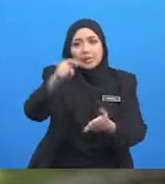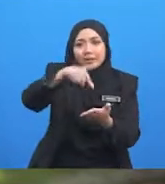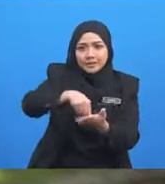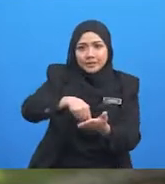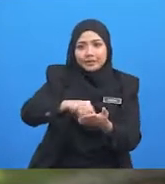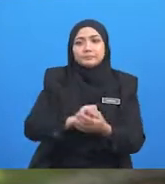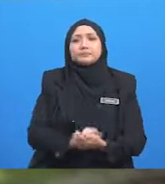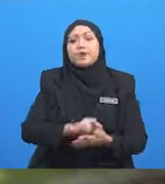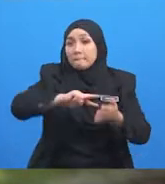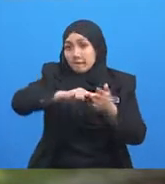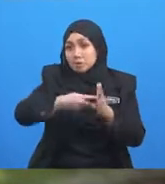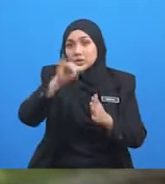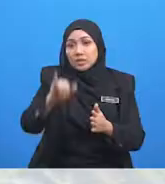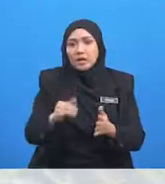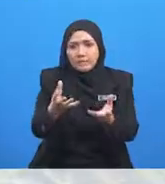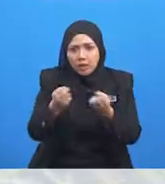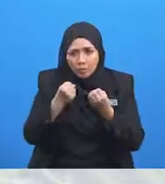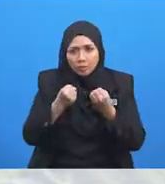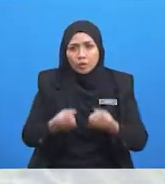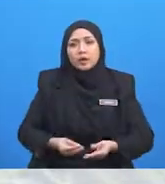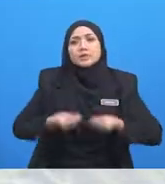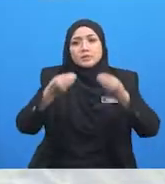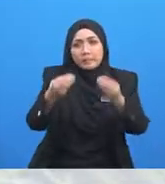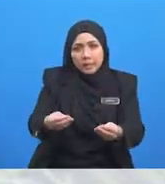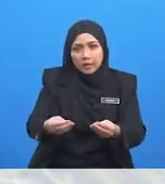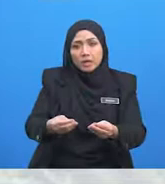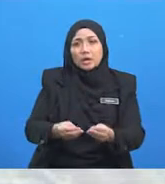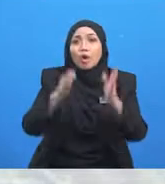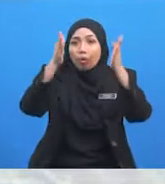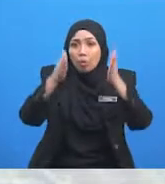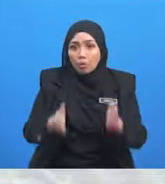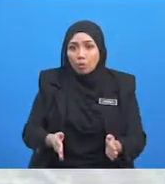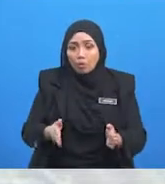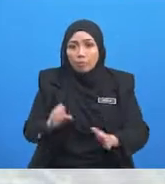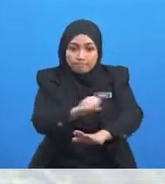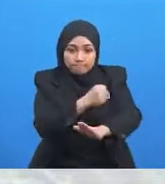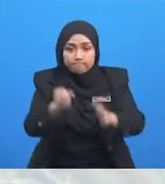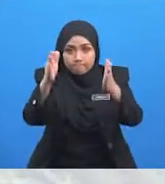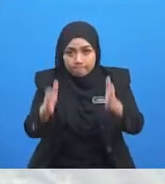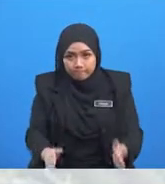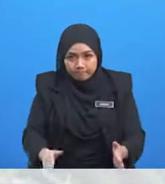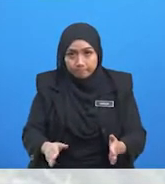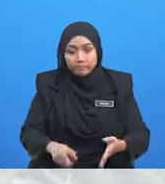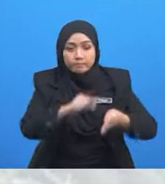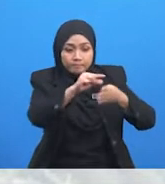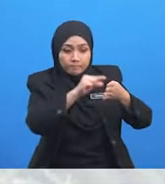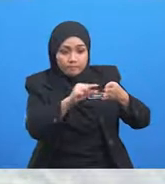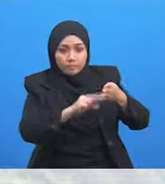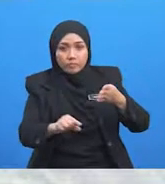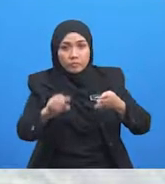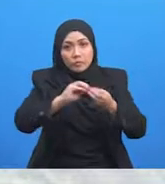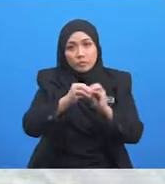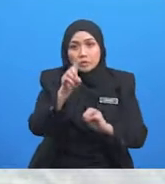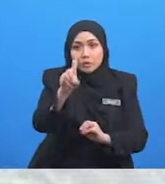Maksud yang ingin disampaikan oleh penyajak dalam rangkap pertama ialah setiap